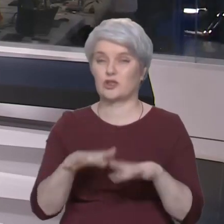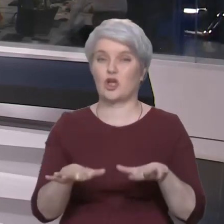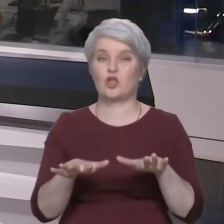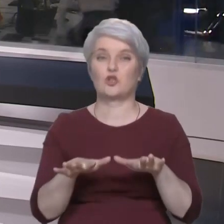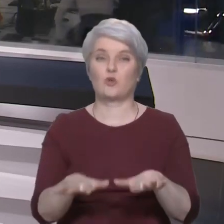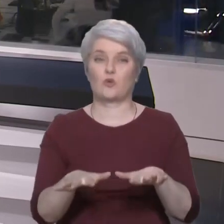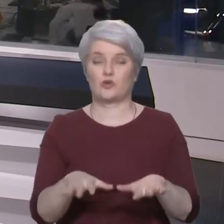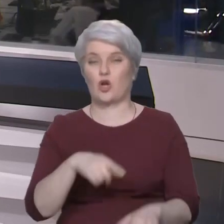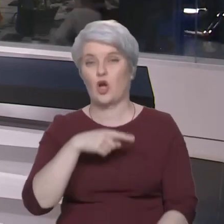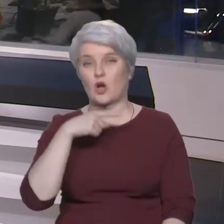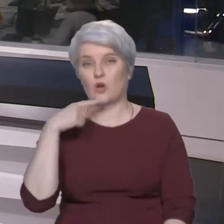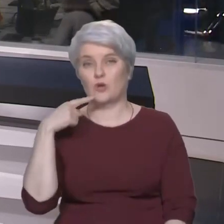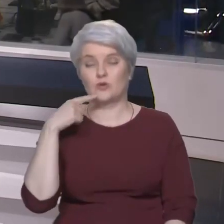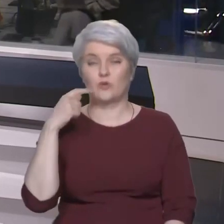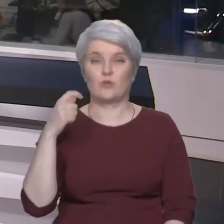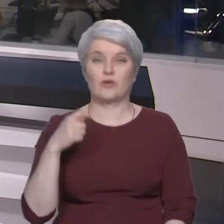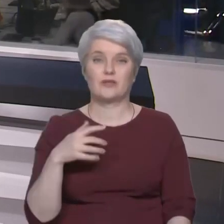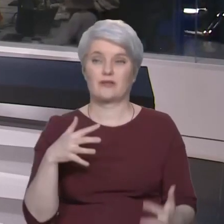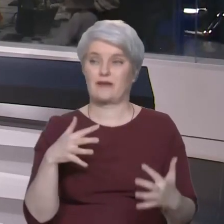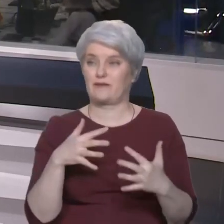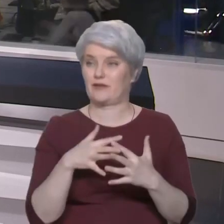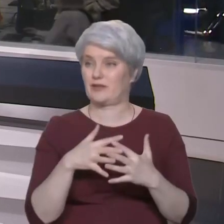розмовляла моя колега Олена Римовська.